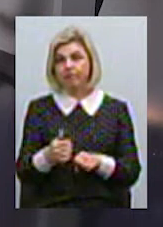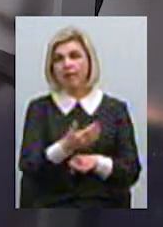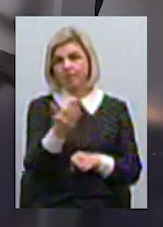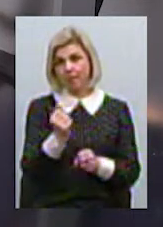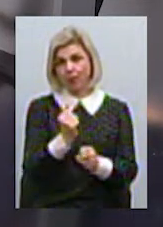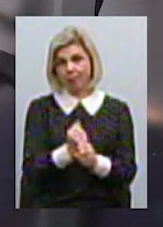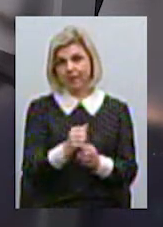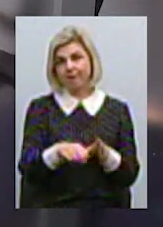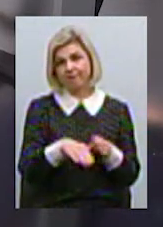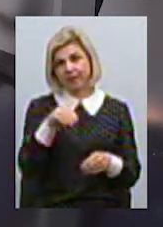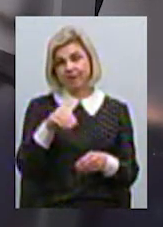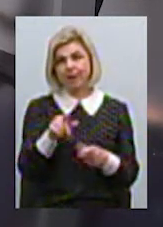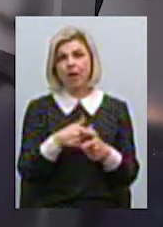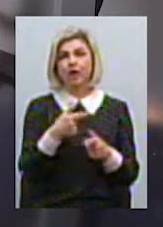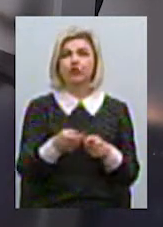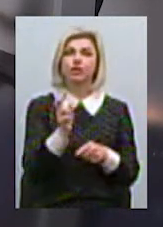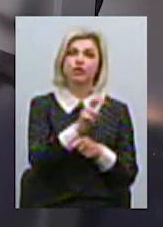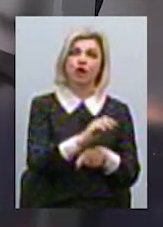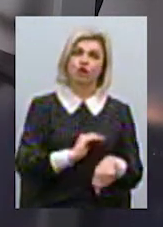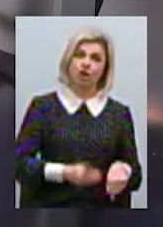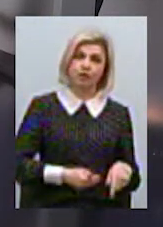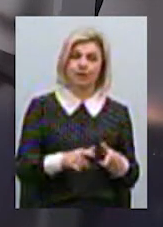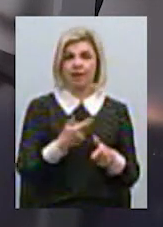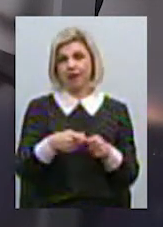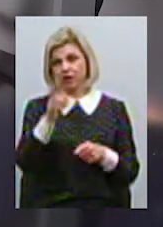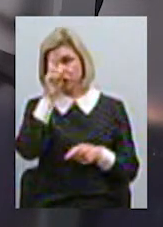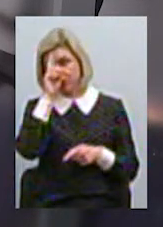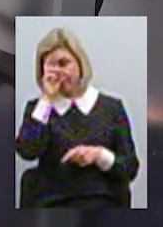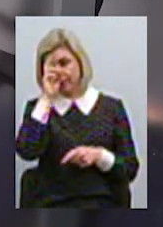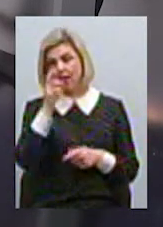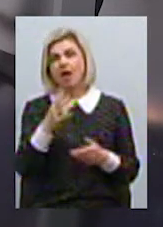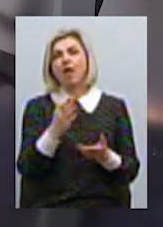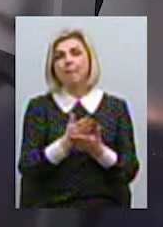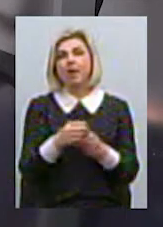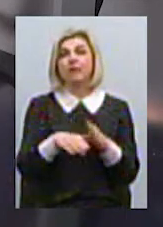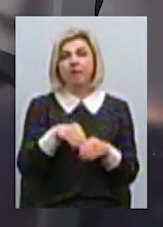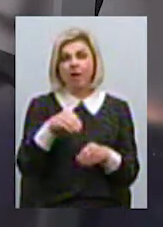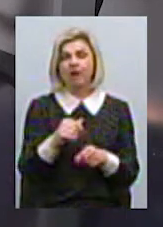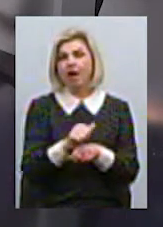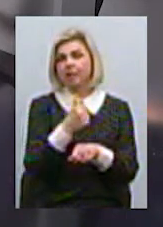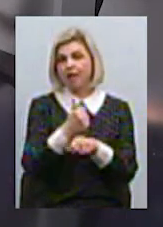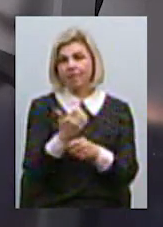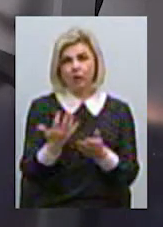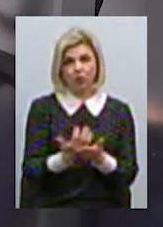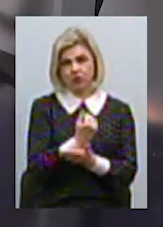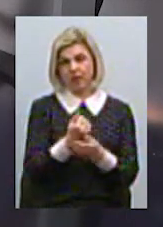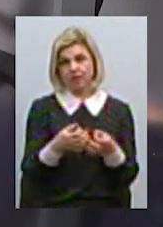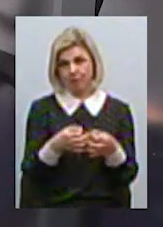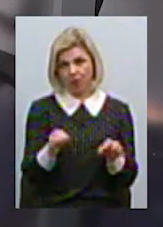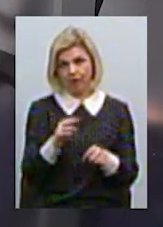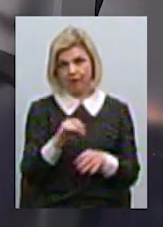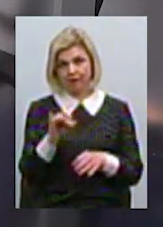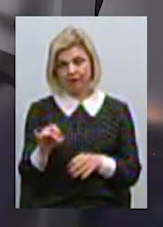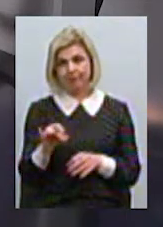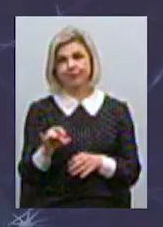вибір. Чи піти до приватного, чи до державного. Мати вибір – це найголовніше досягнення демократії. Так як